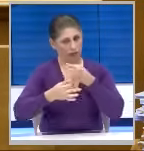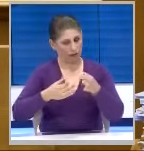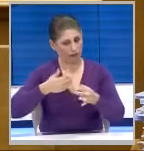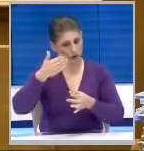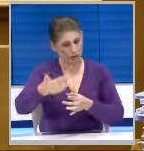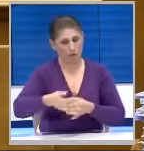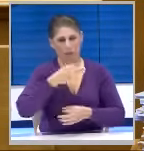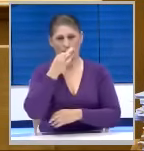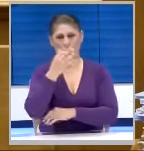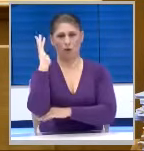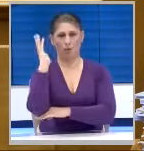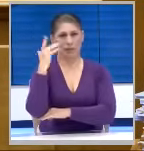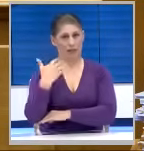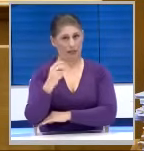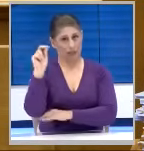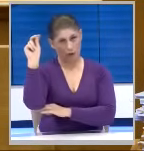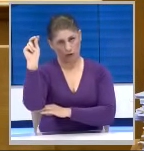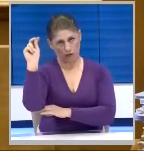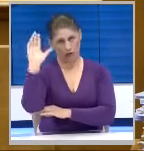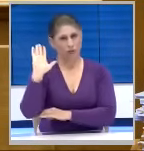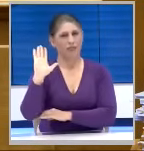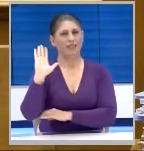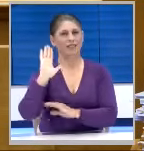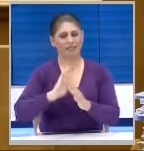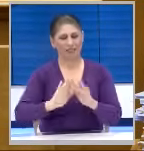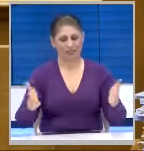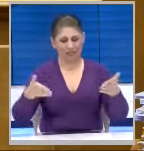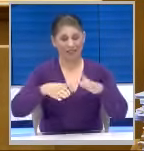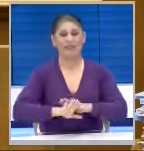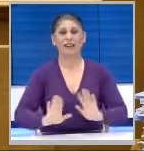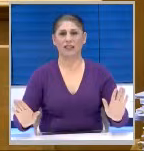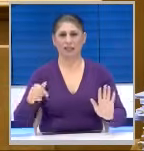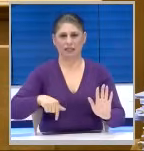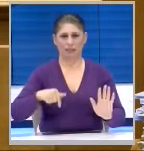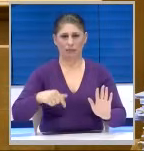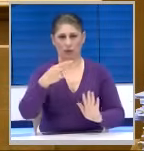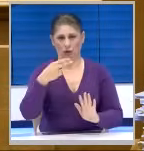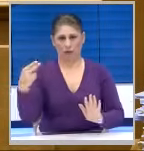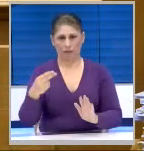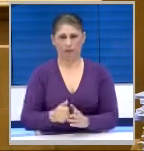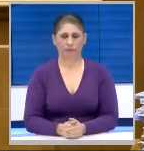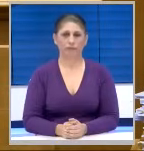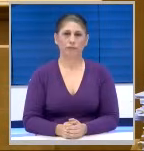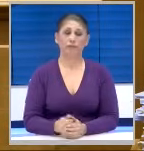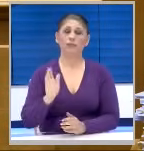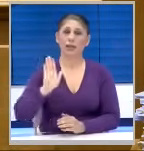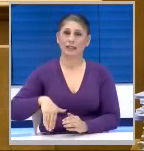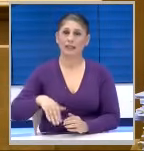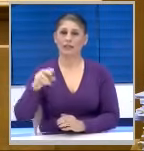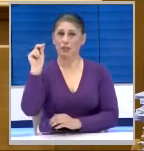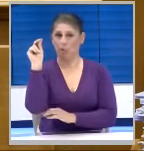ομιλία μου γιατί είναι υπόσχεση ότι δεν θα θα κλείσει απόψε το θέμα η τελευταία μου